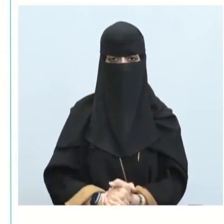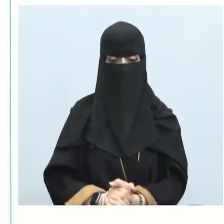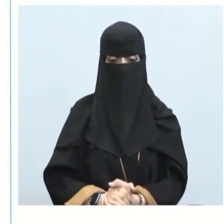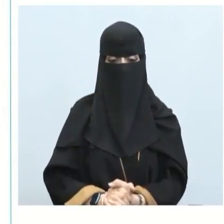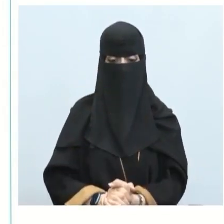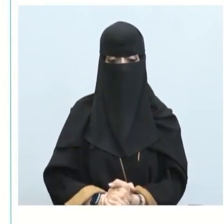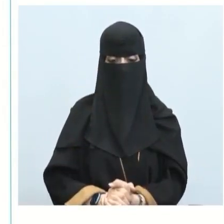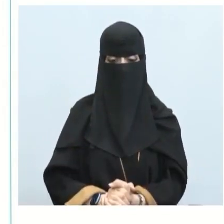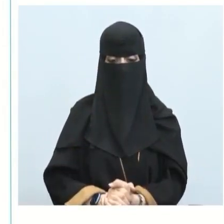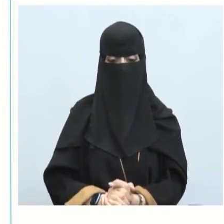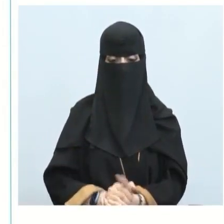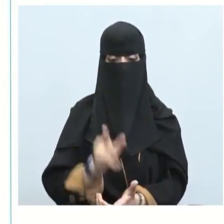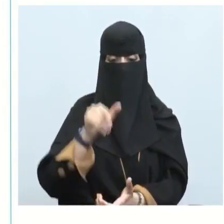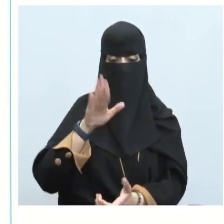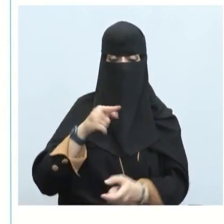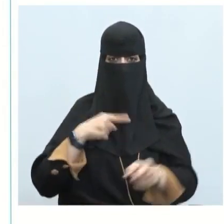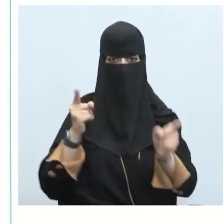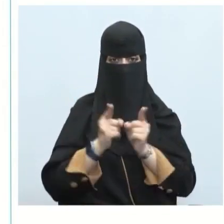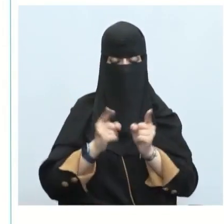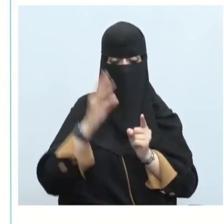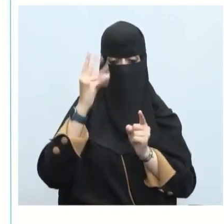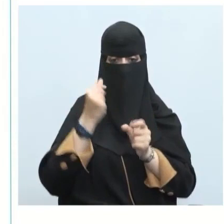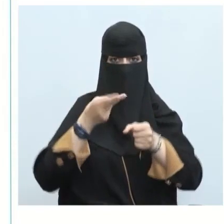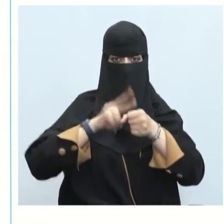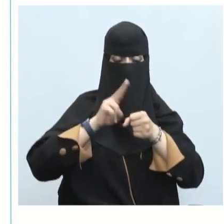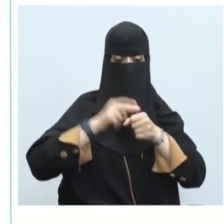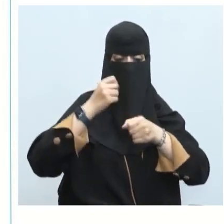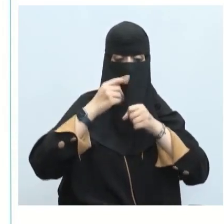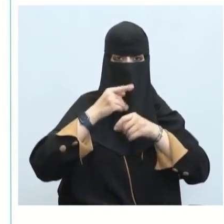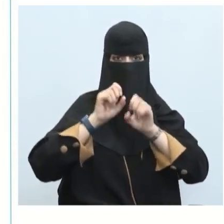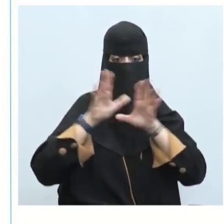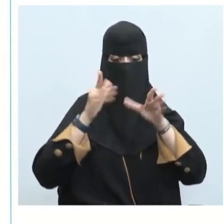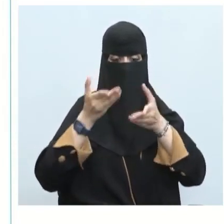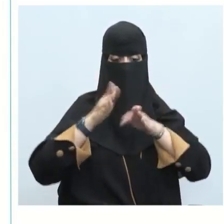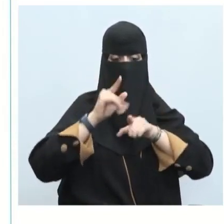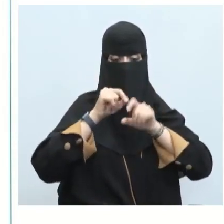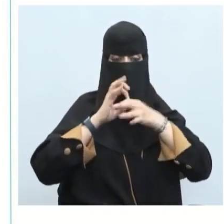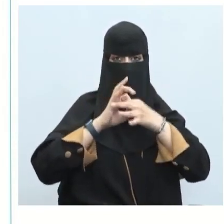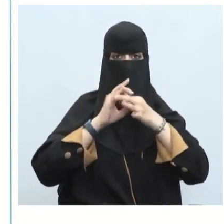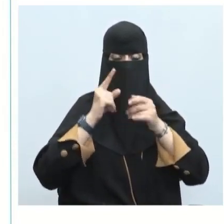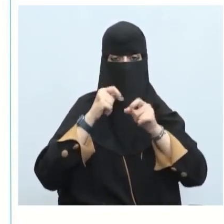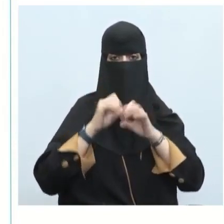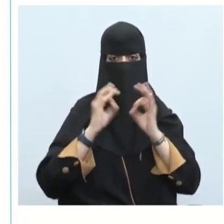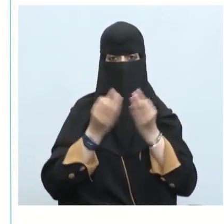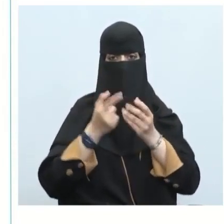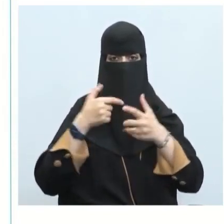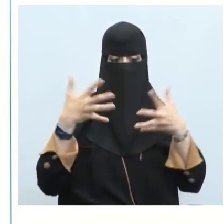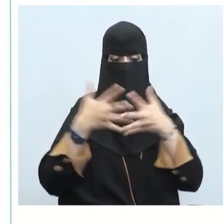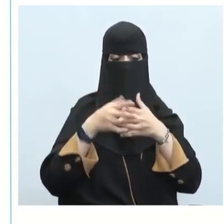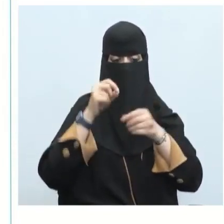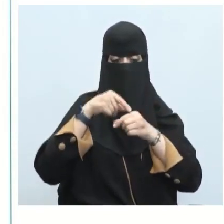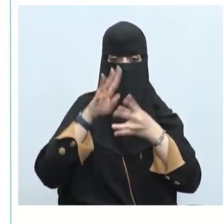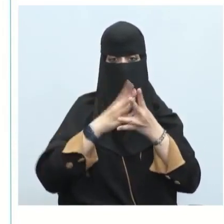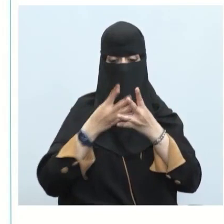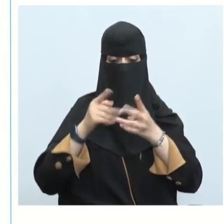الاجتماعي او من خلال تحديد عدد المرات التي ستنشر فيها على وسائل التواصل الاجتماعي والمشاركه في